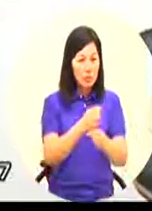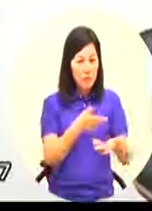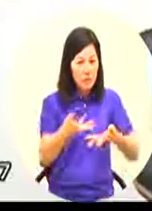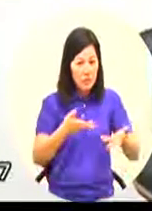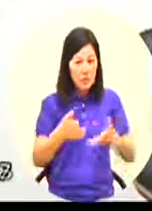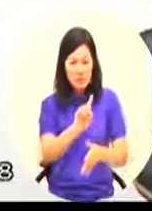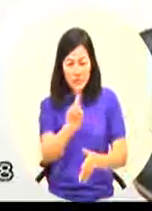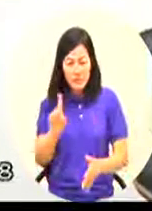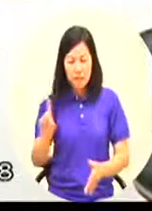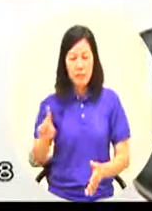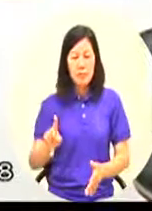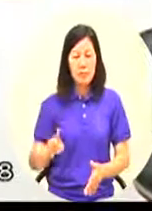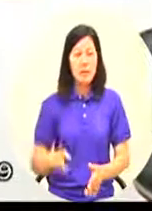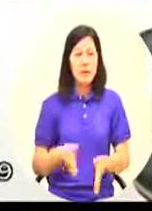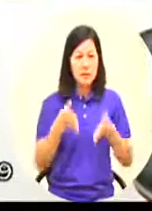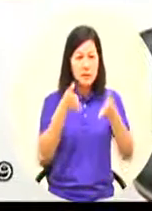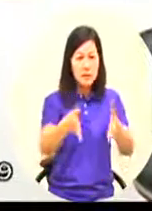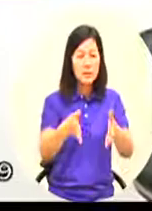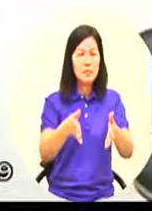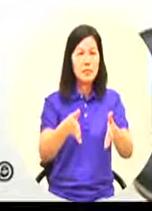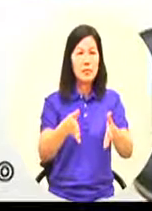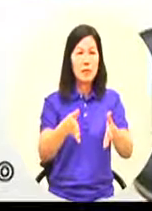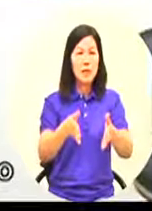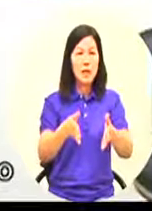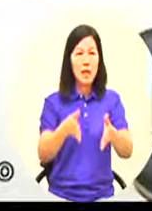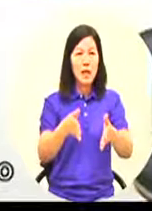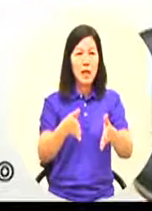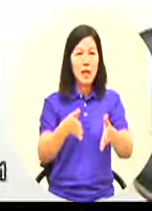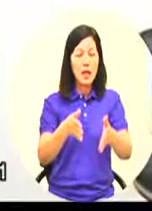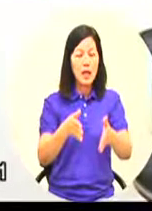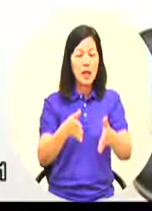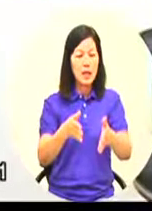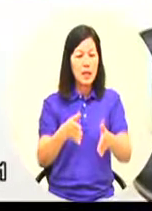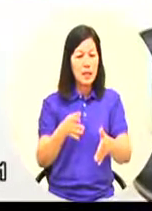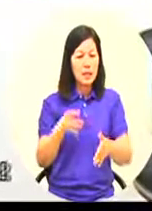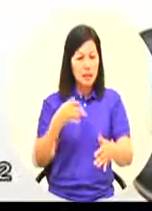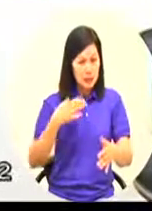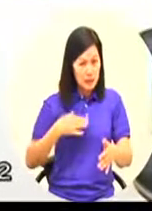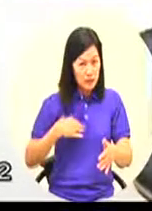情应该多体恤，多